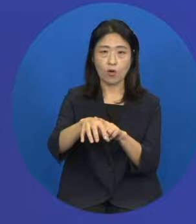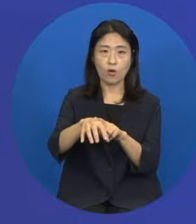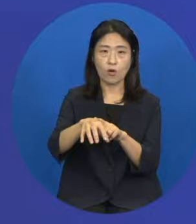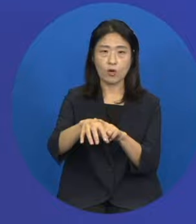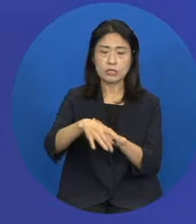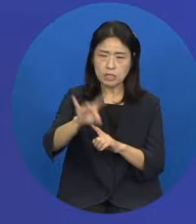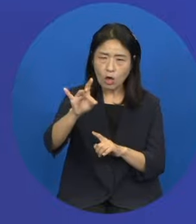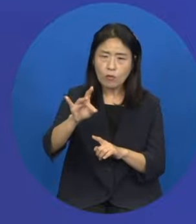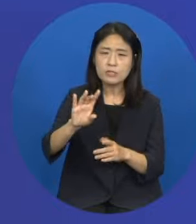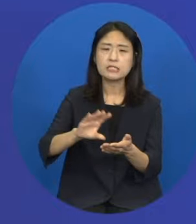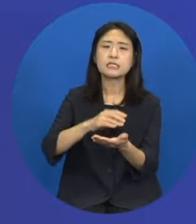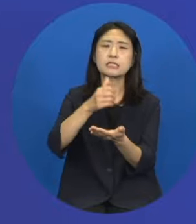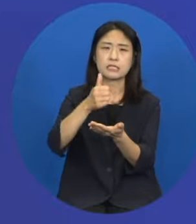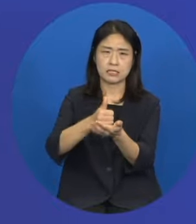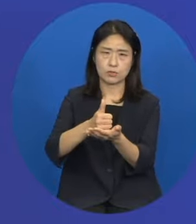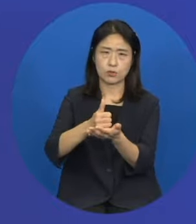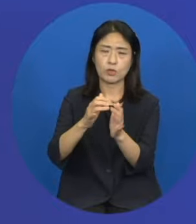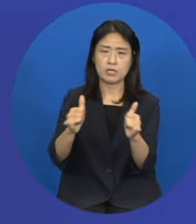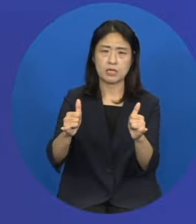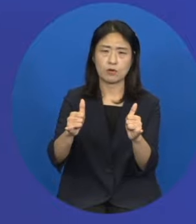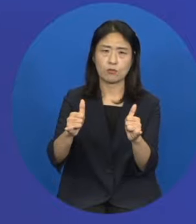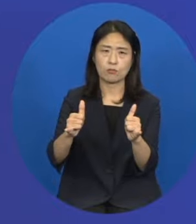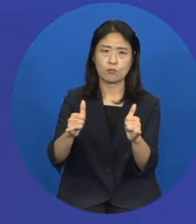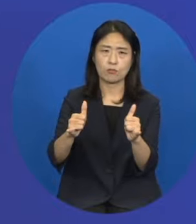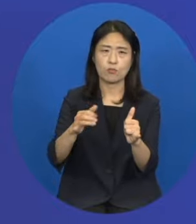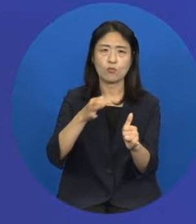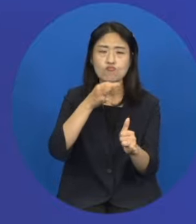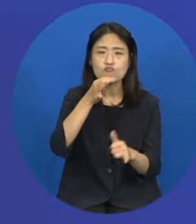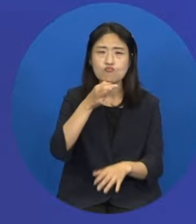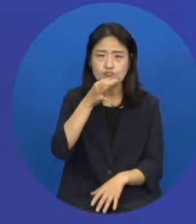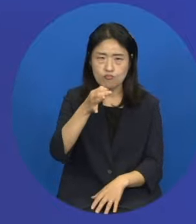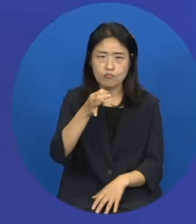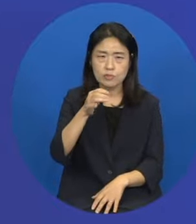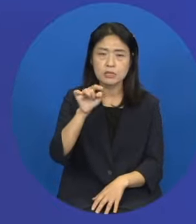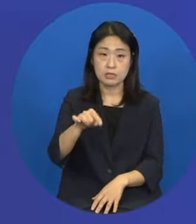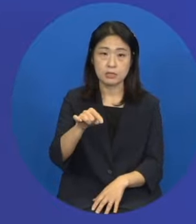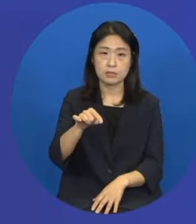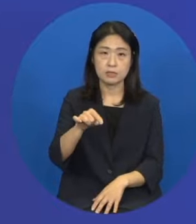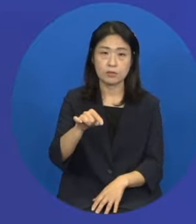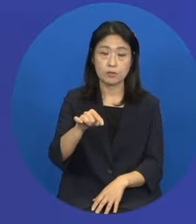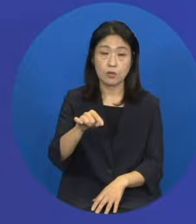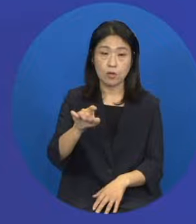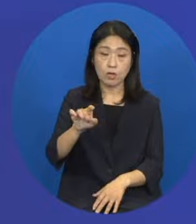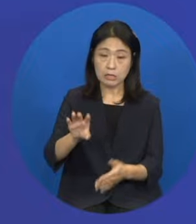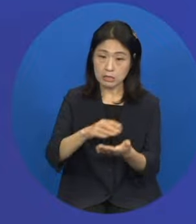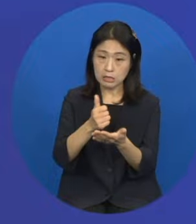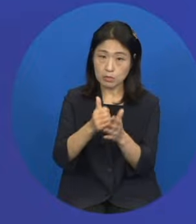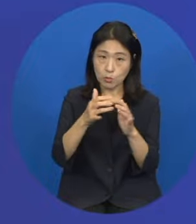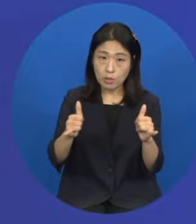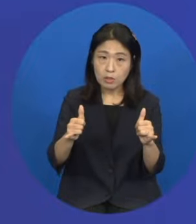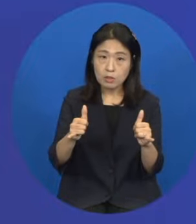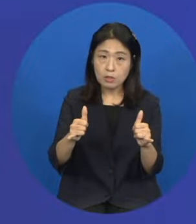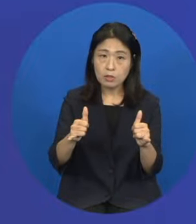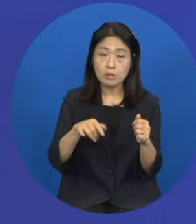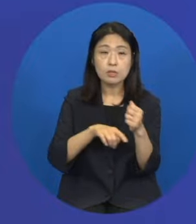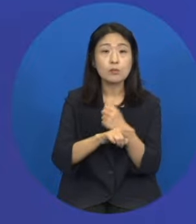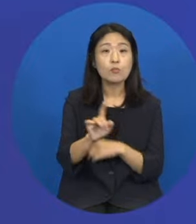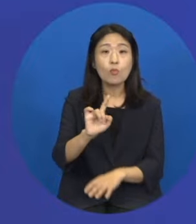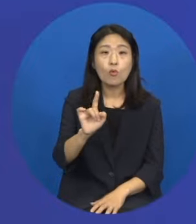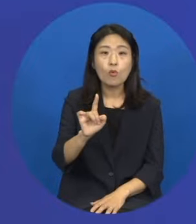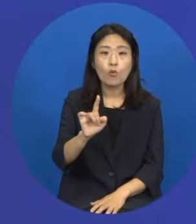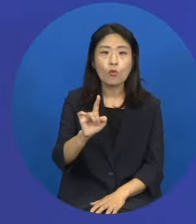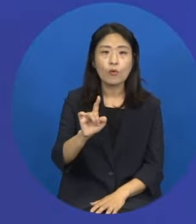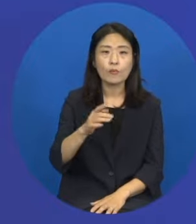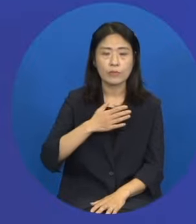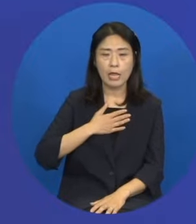일어나기 시작하는 것이죠. 그리스도인이란 그리스도처럼 십자가를 치고 십자가의 자신의 모든